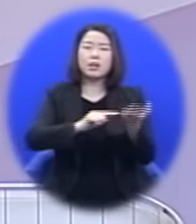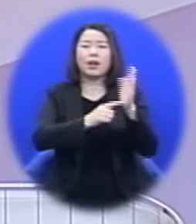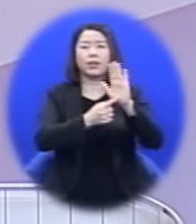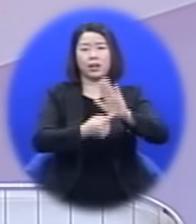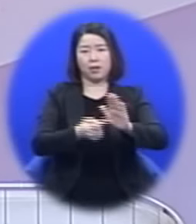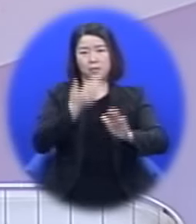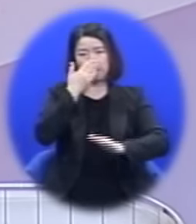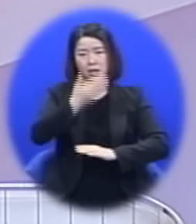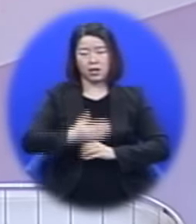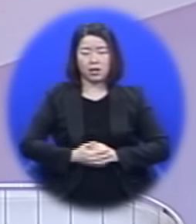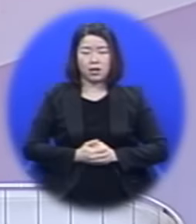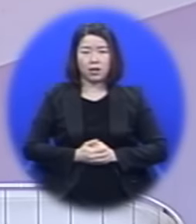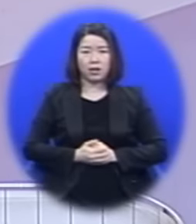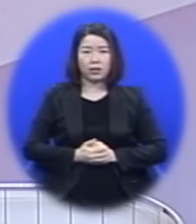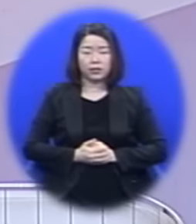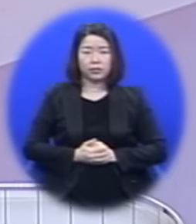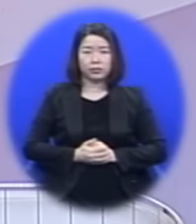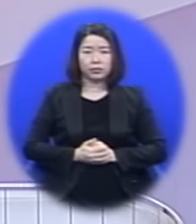겁니다.